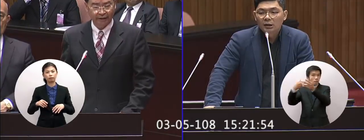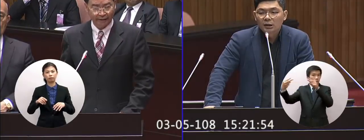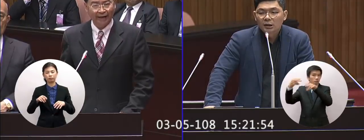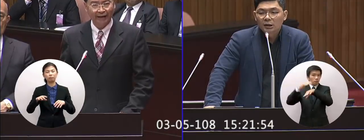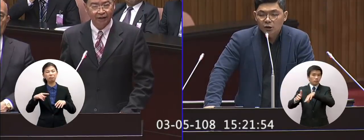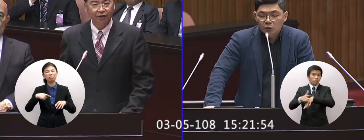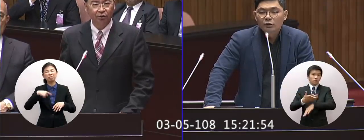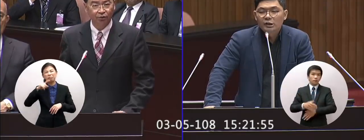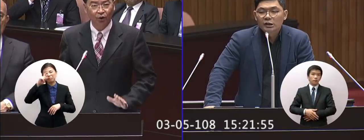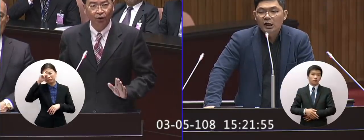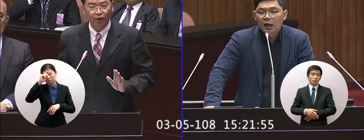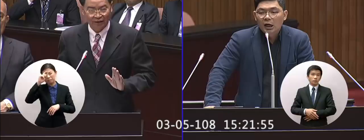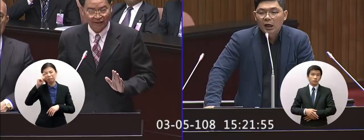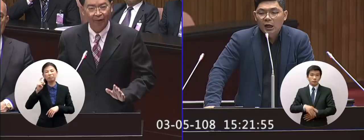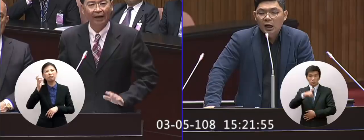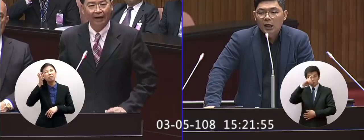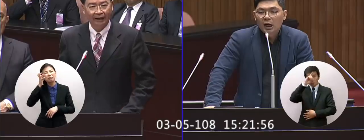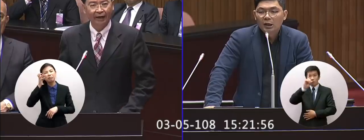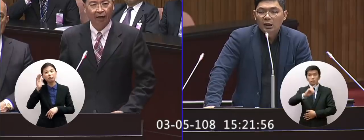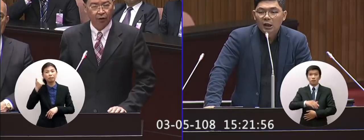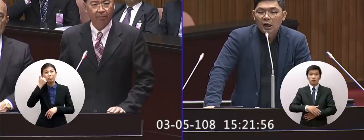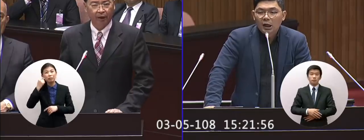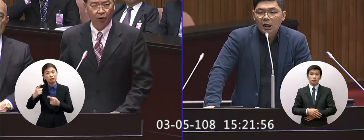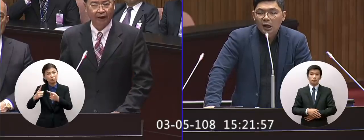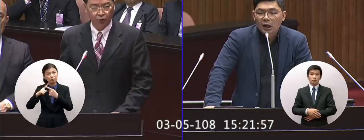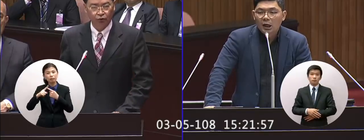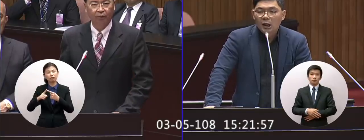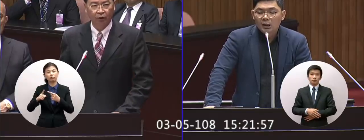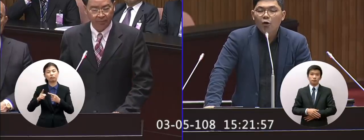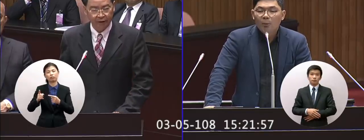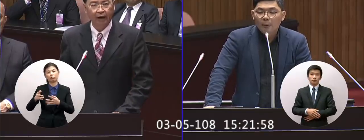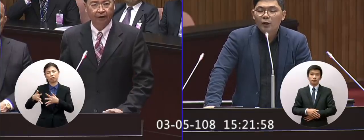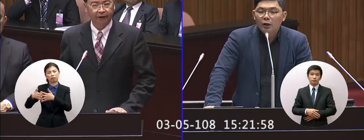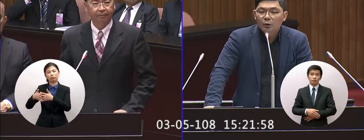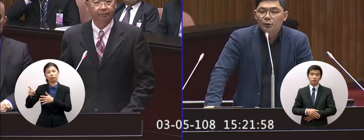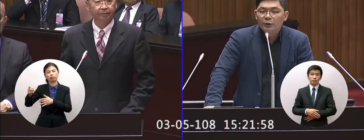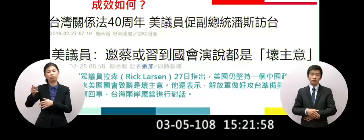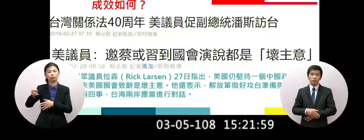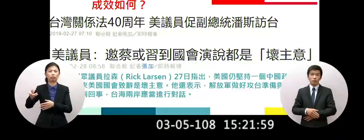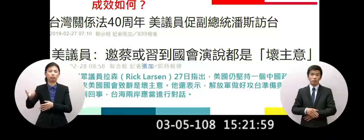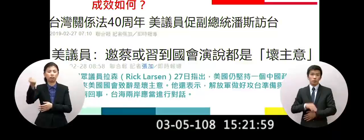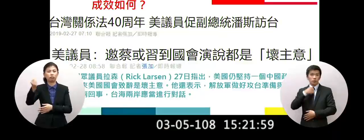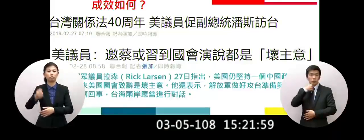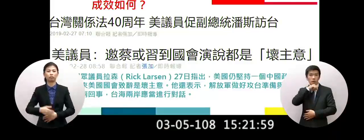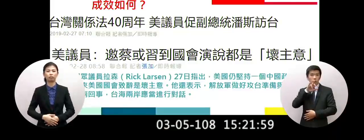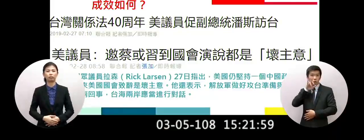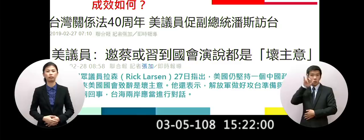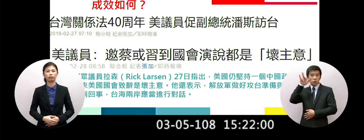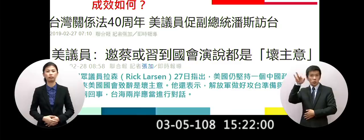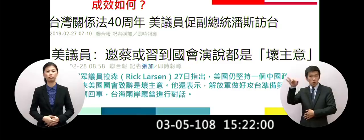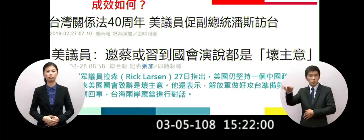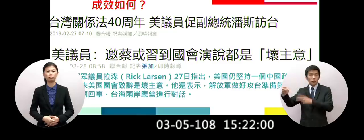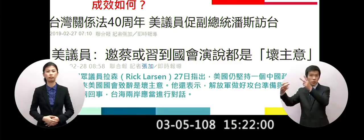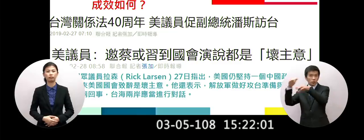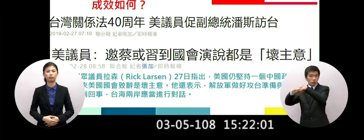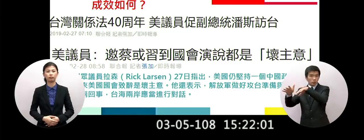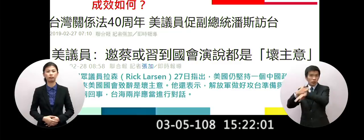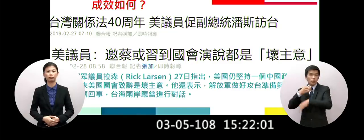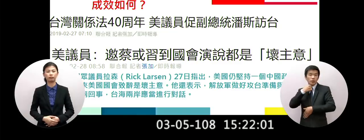如此的期待，但是 有如此的期待， 谁会来？应该要由美国来做说明。 那我们会不会有人过去？国防部长会过去吗